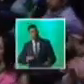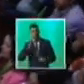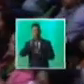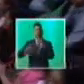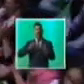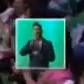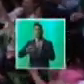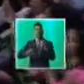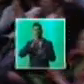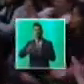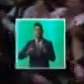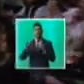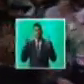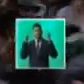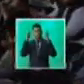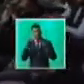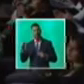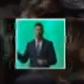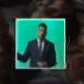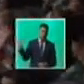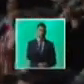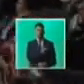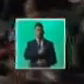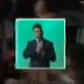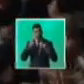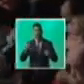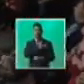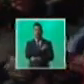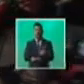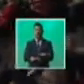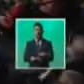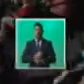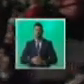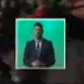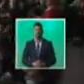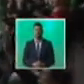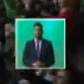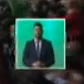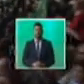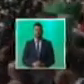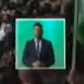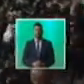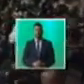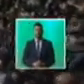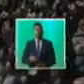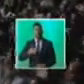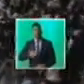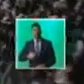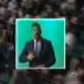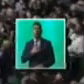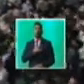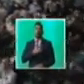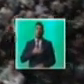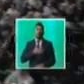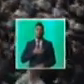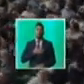δούμε ποιες πολιτικές δυνάμεις, ποιες δυναμικές θα έχουν δημιουργηθεί. Εκεί πάνω θα γίνει μια συζήτηση των